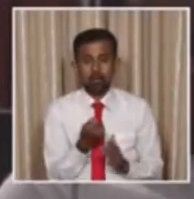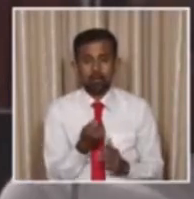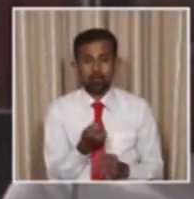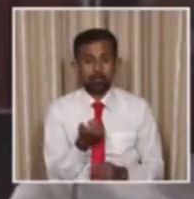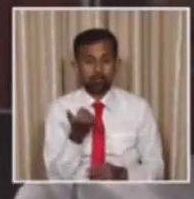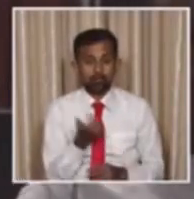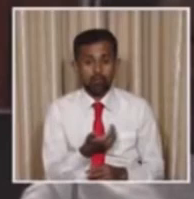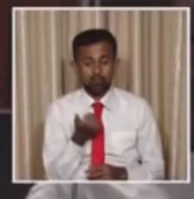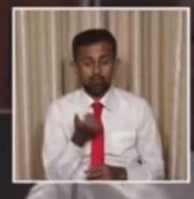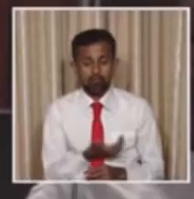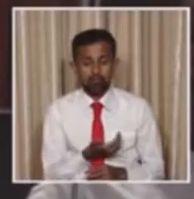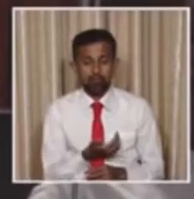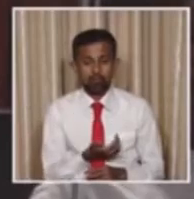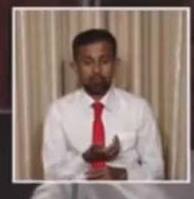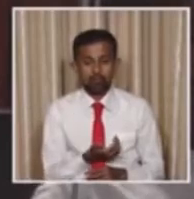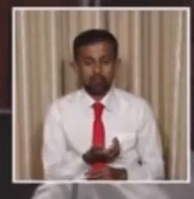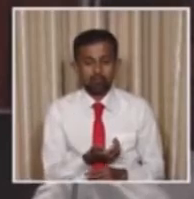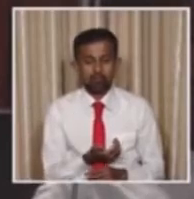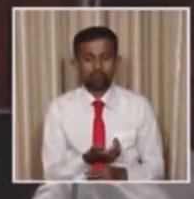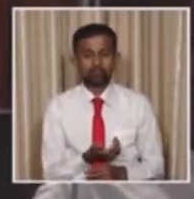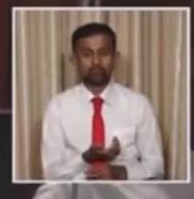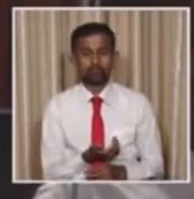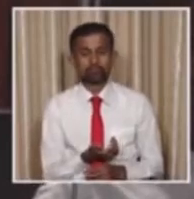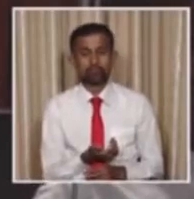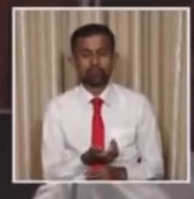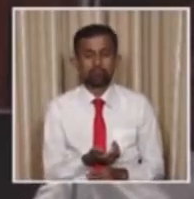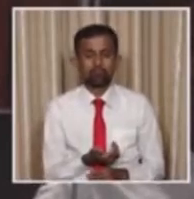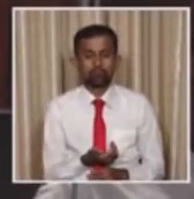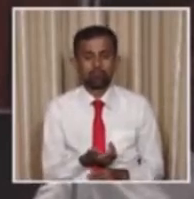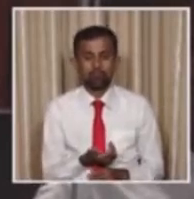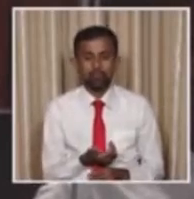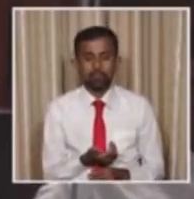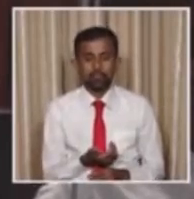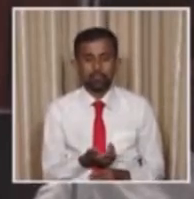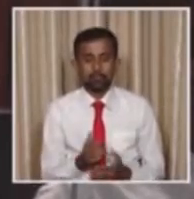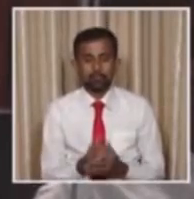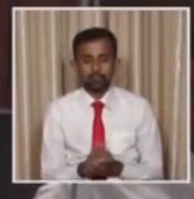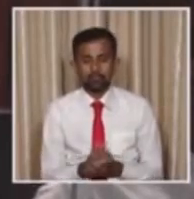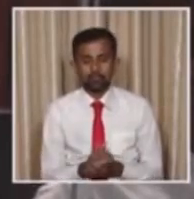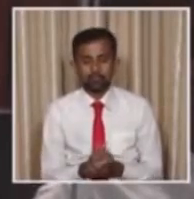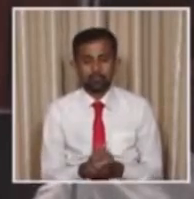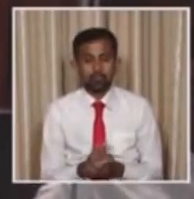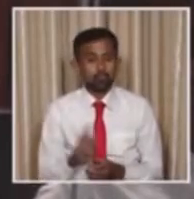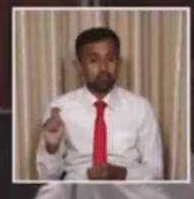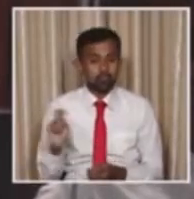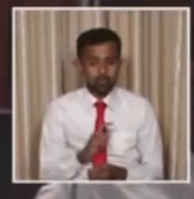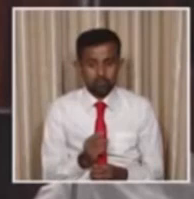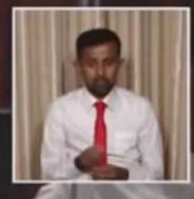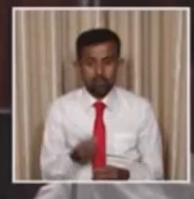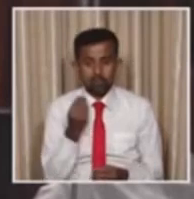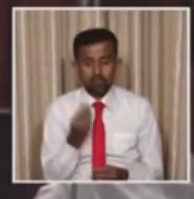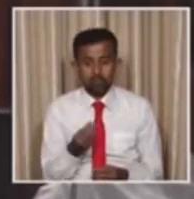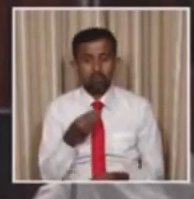உற்பத்தியிலே 2000 2.5%, 2010 3.2%,